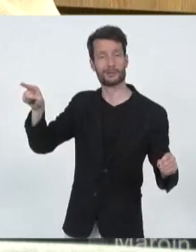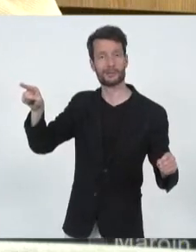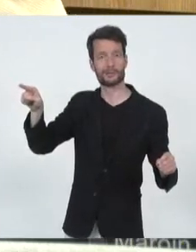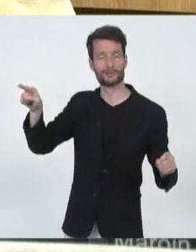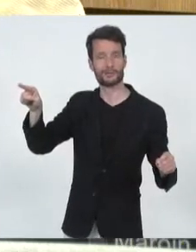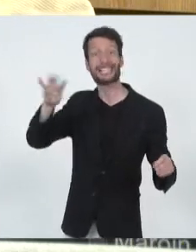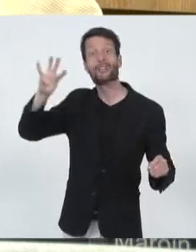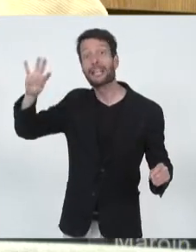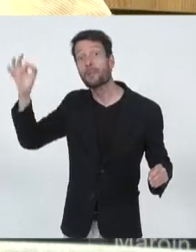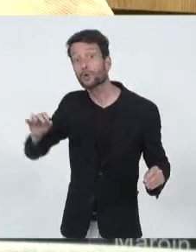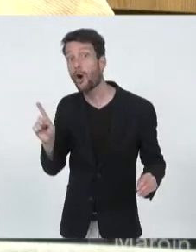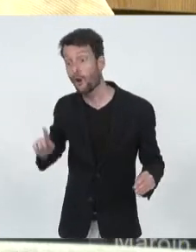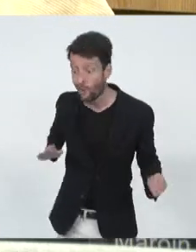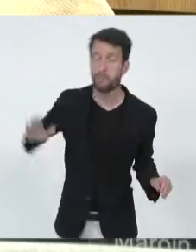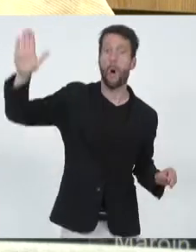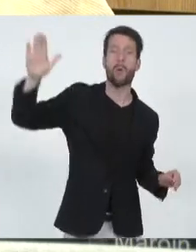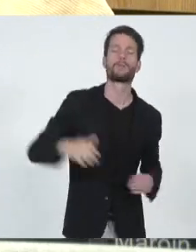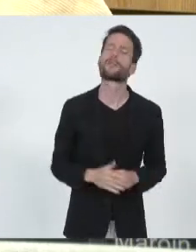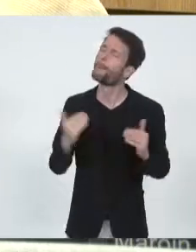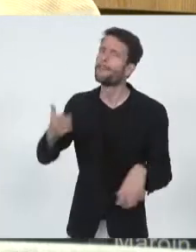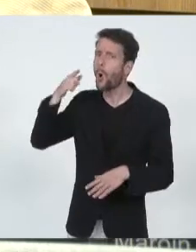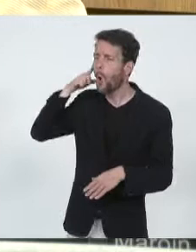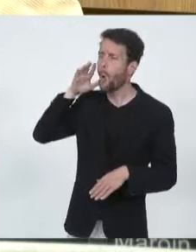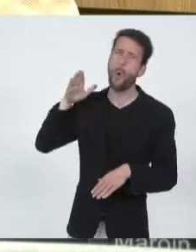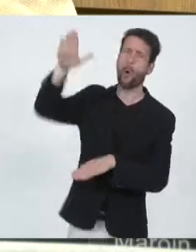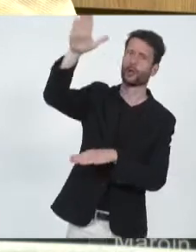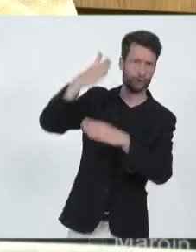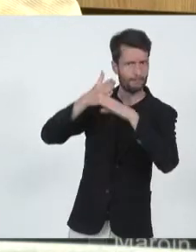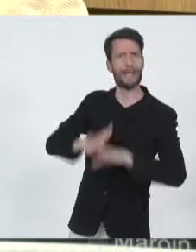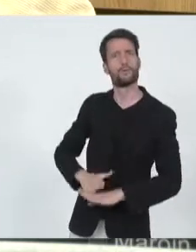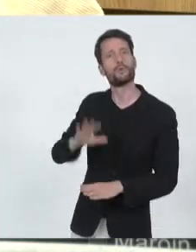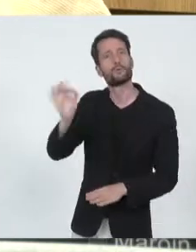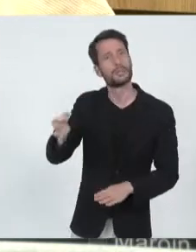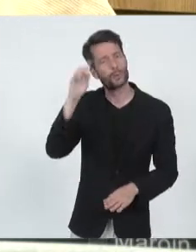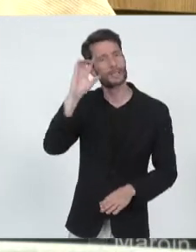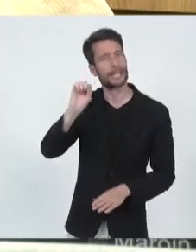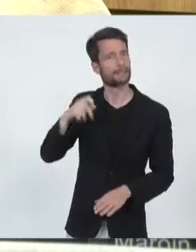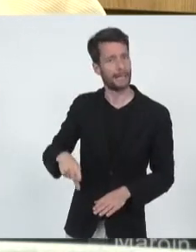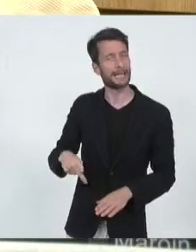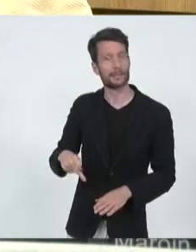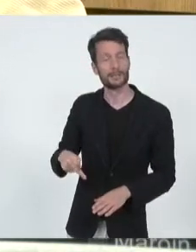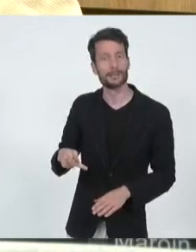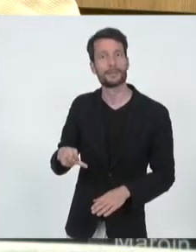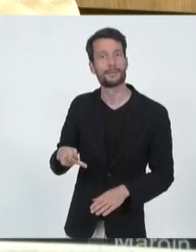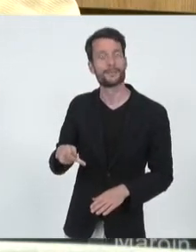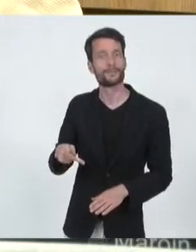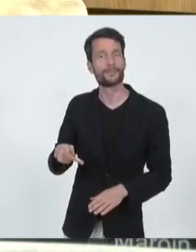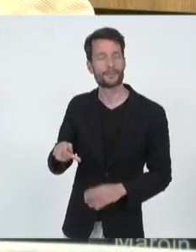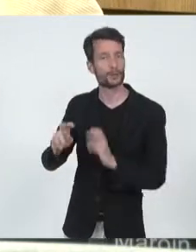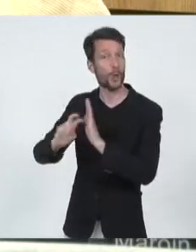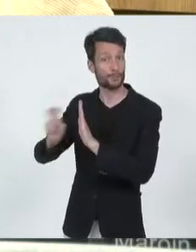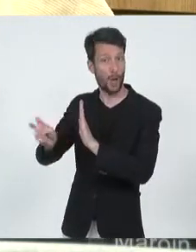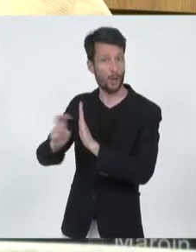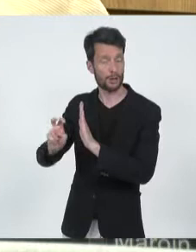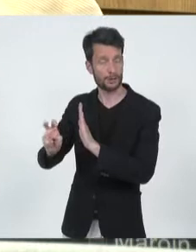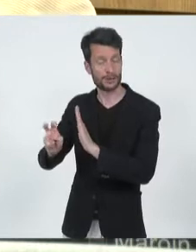cette hausse était en effet annoncée et connue dans le cadre de la concession de transport, la concession de service public transport,